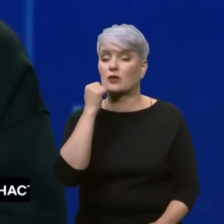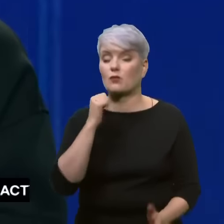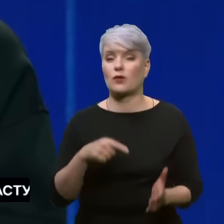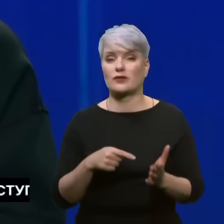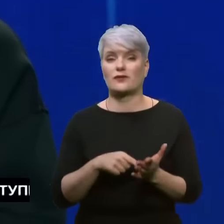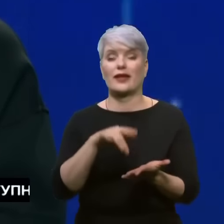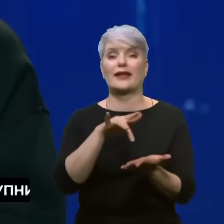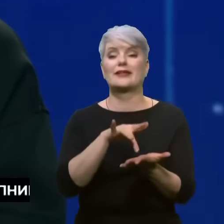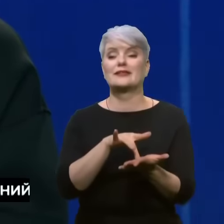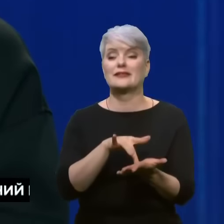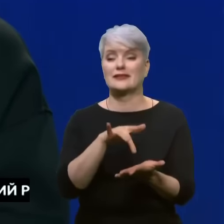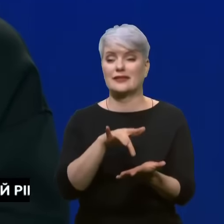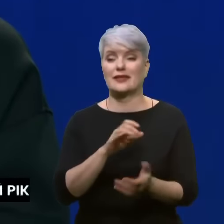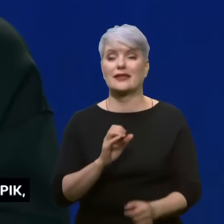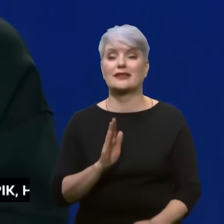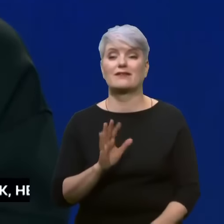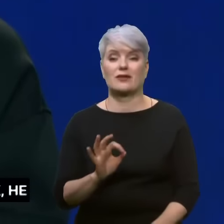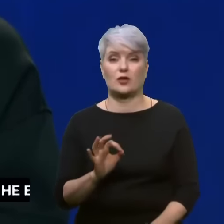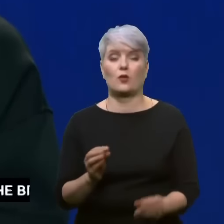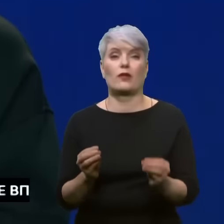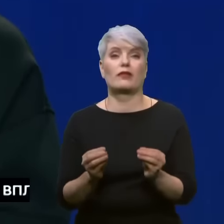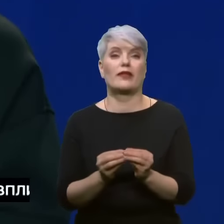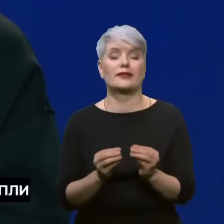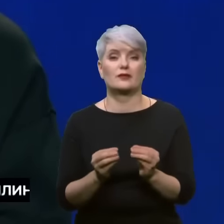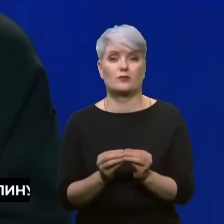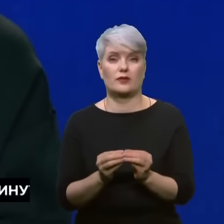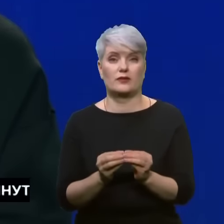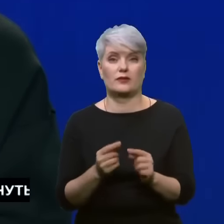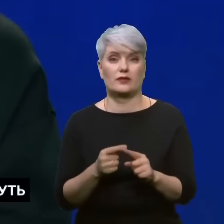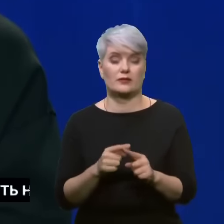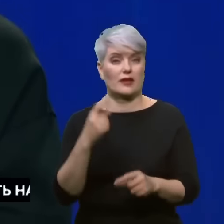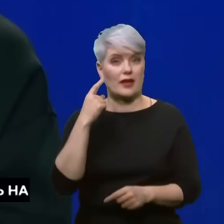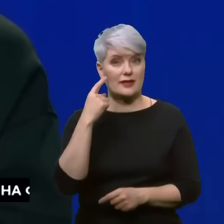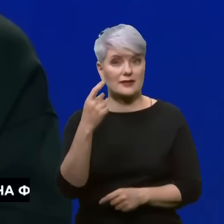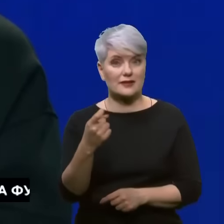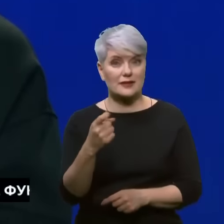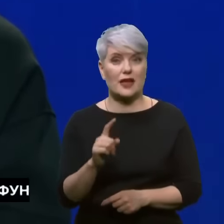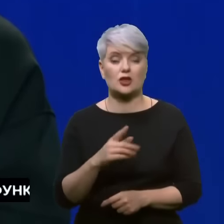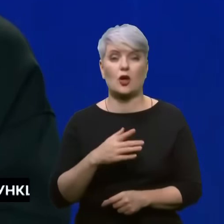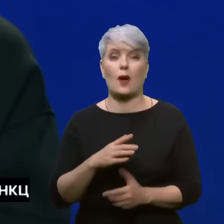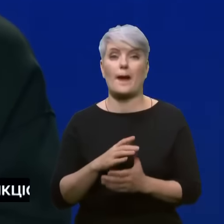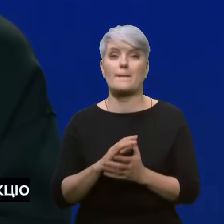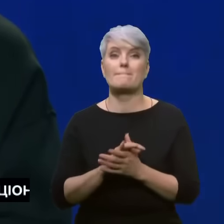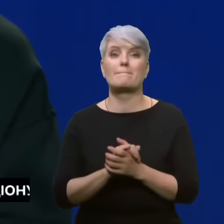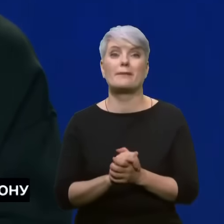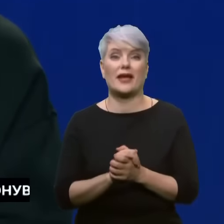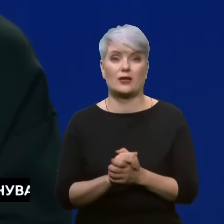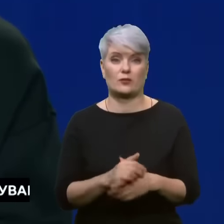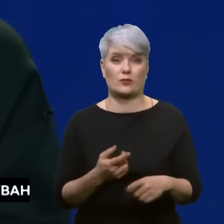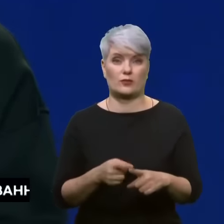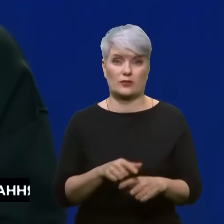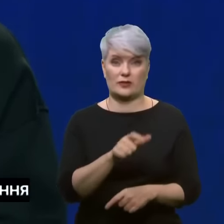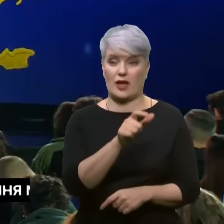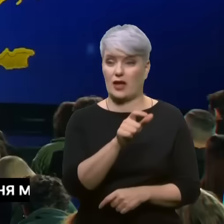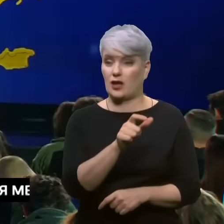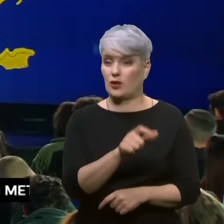цілі СВО не змінені. Це сигнал, що миру людина не хоче.